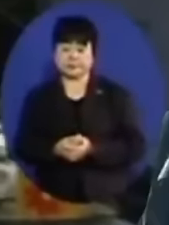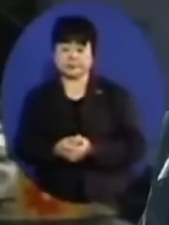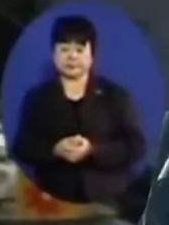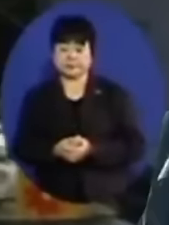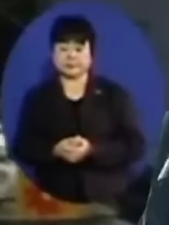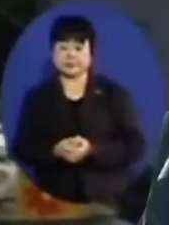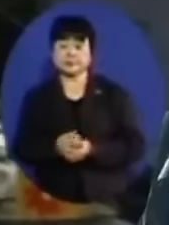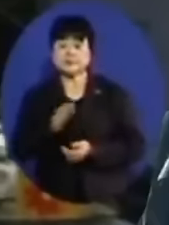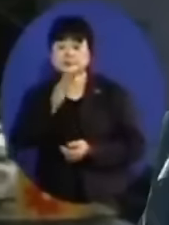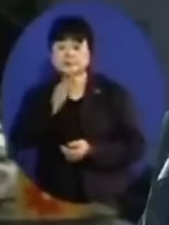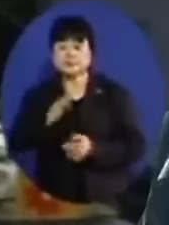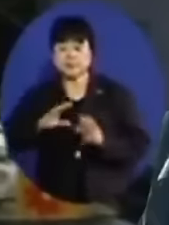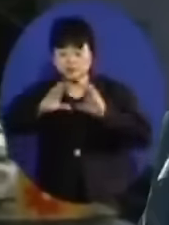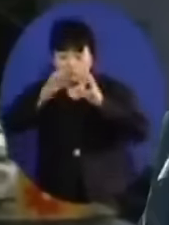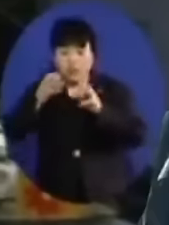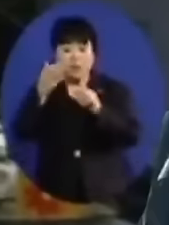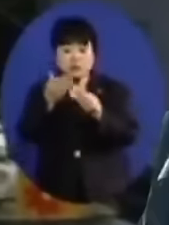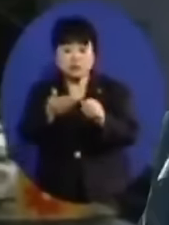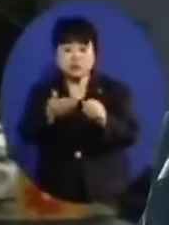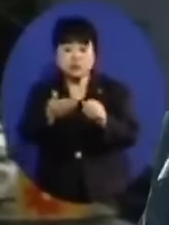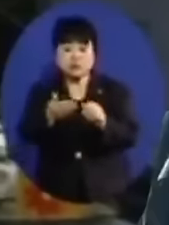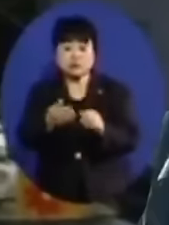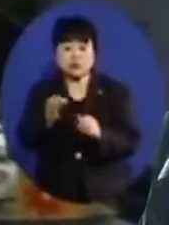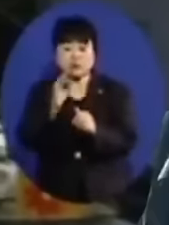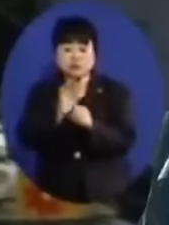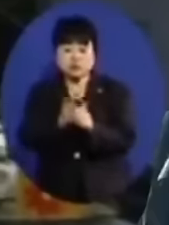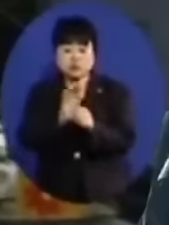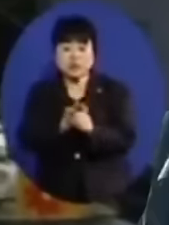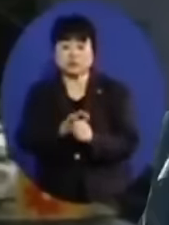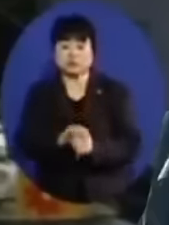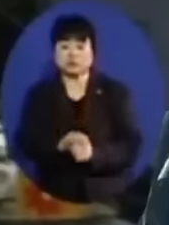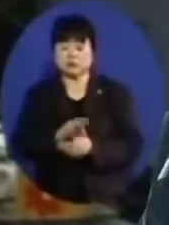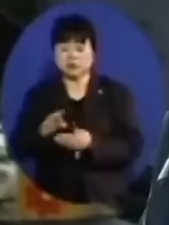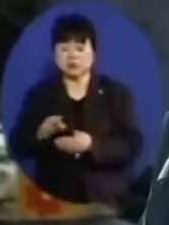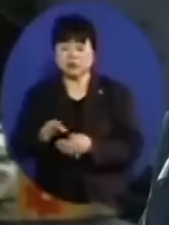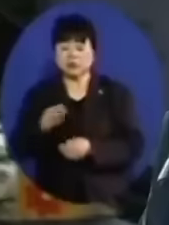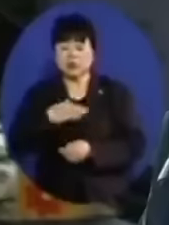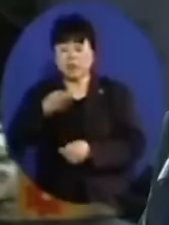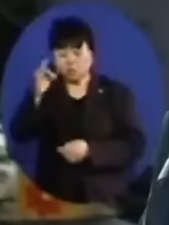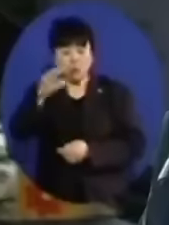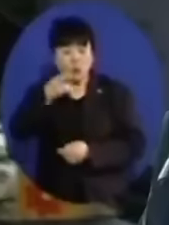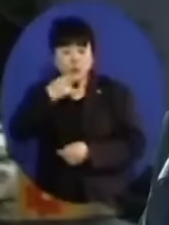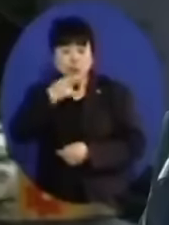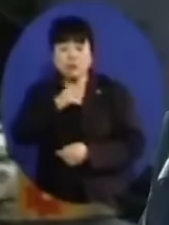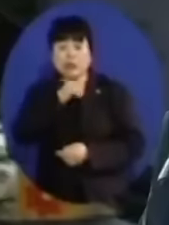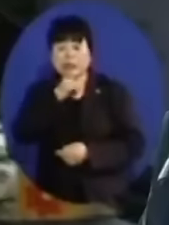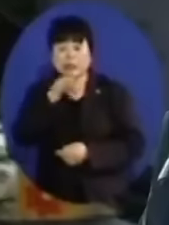정부가 주는 구제미를 가지고 사는 나가 무슨 돈이 있느냐.